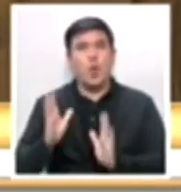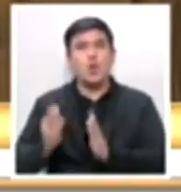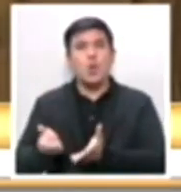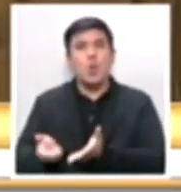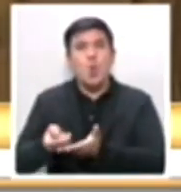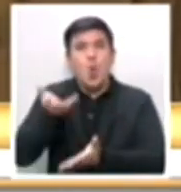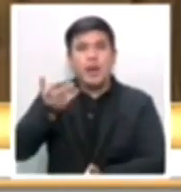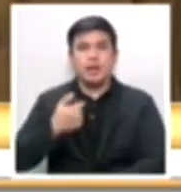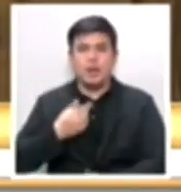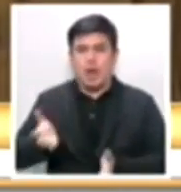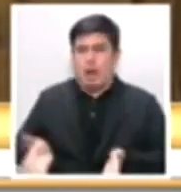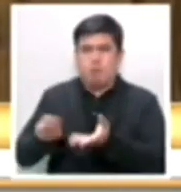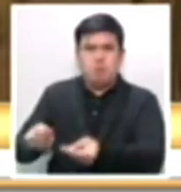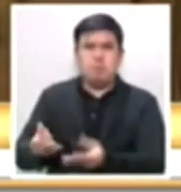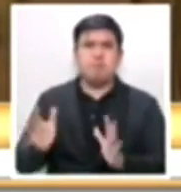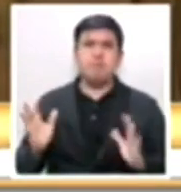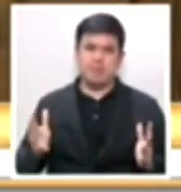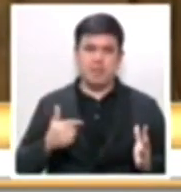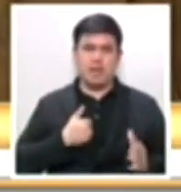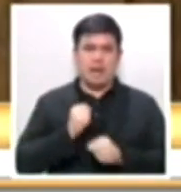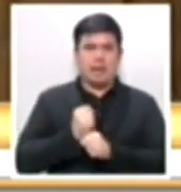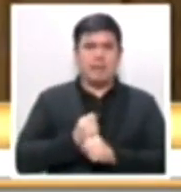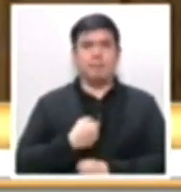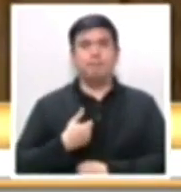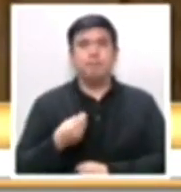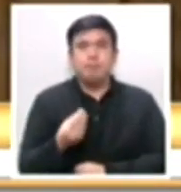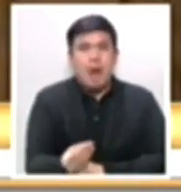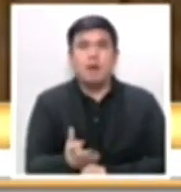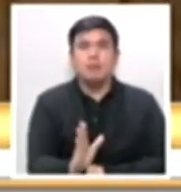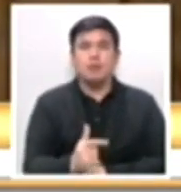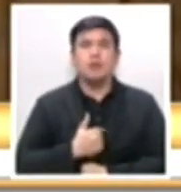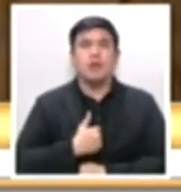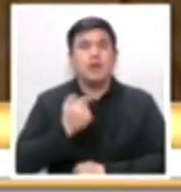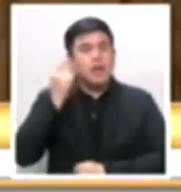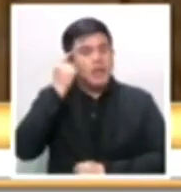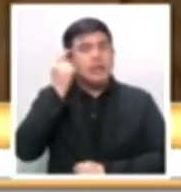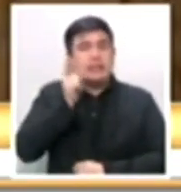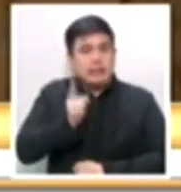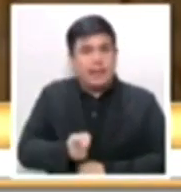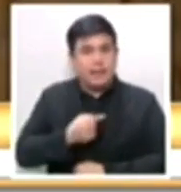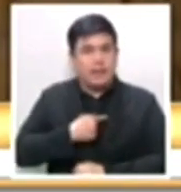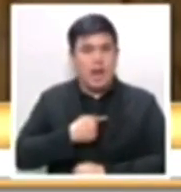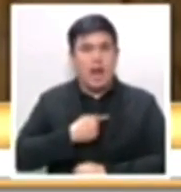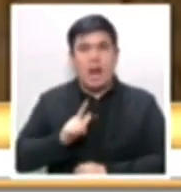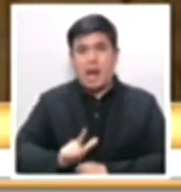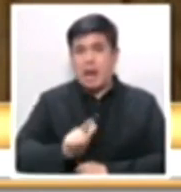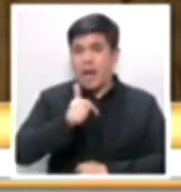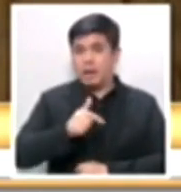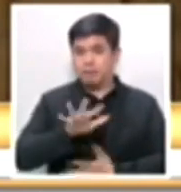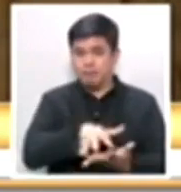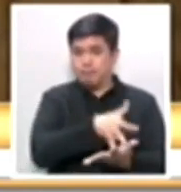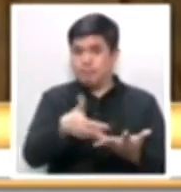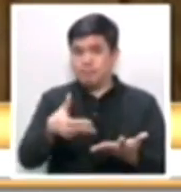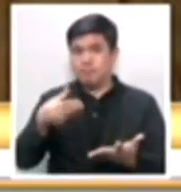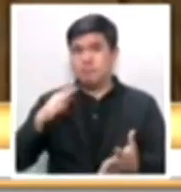ต่กับผมรับรองว่าไม่ได้มีการดำเนินการไปเช่นนั้นผมกับผมเรียนยืนยันว่าเป็นไปตามหลักผังเมืองผมขออนุญา